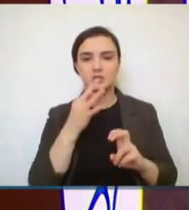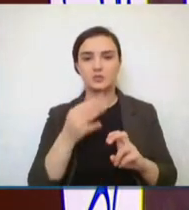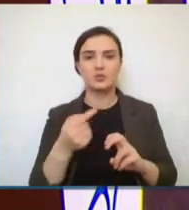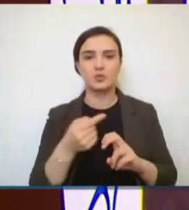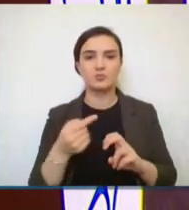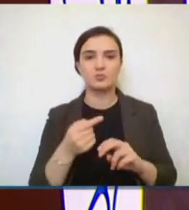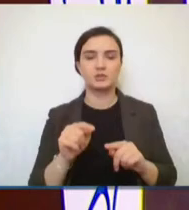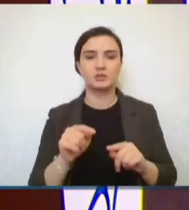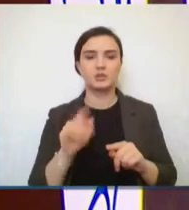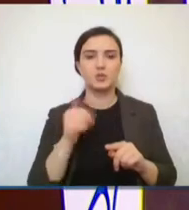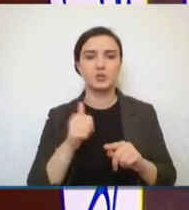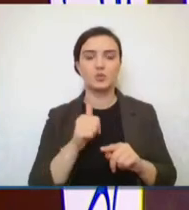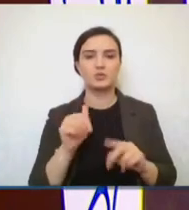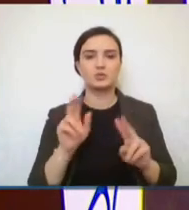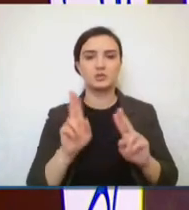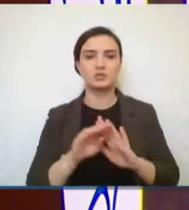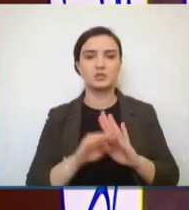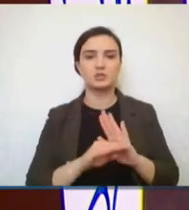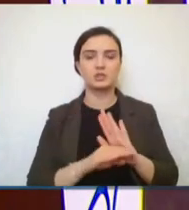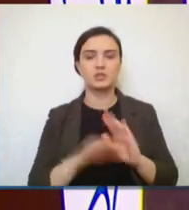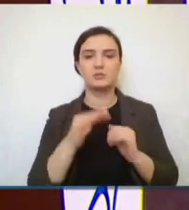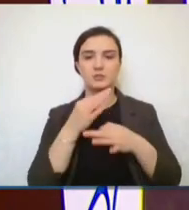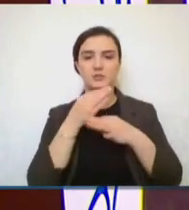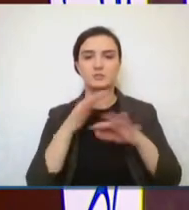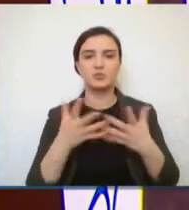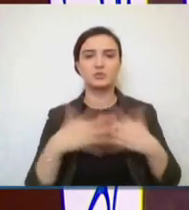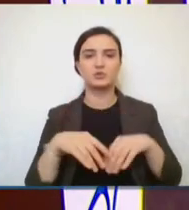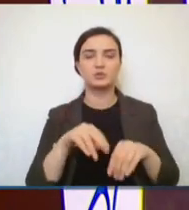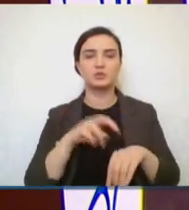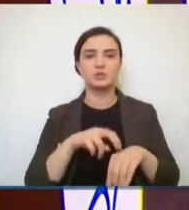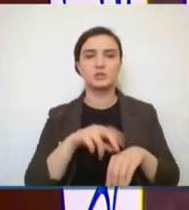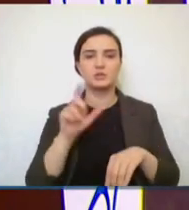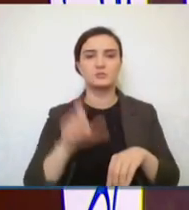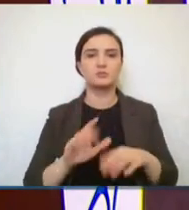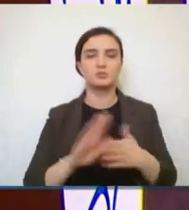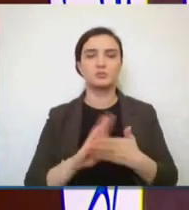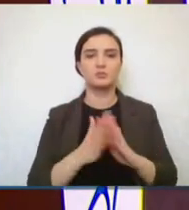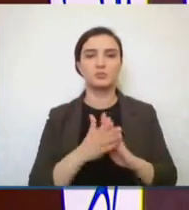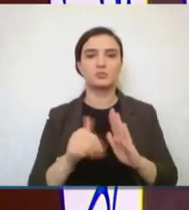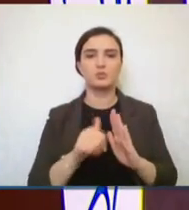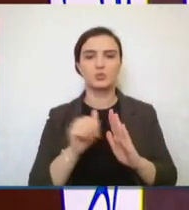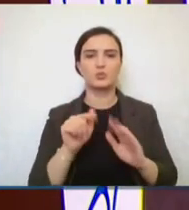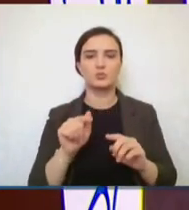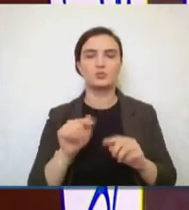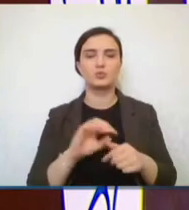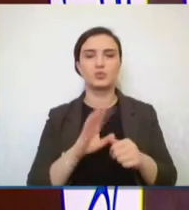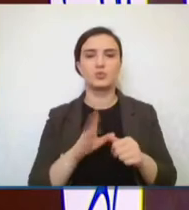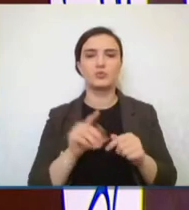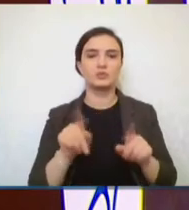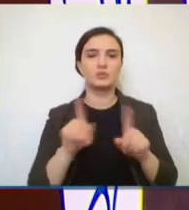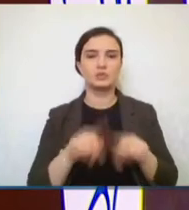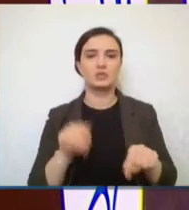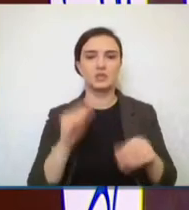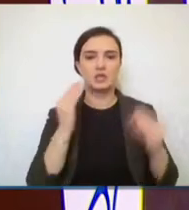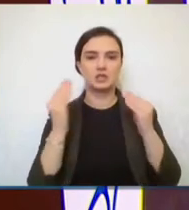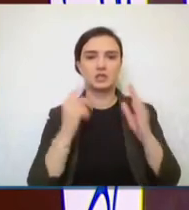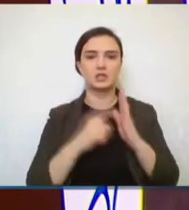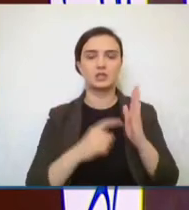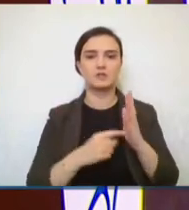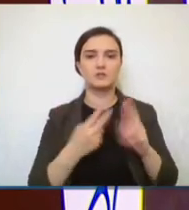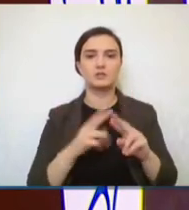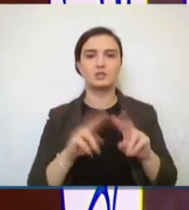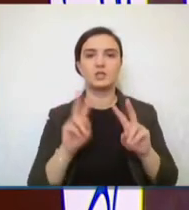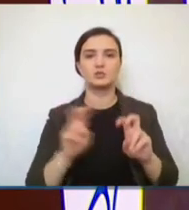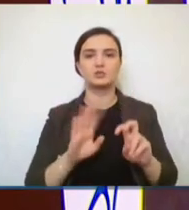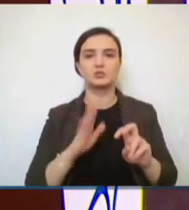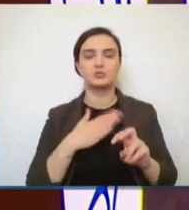როგორც წესი ნებისმიერი ოჯახის ექიმი მდგომარეობას როგორც პოტენციურ COVID-ს ისე განიხილავს. ეს არ ნიშნავს, რომ ჩვენ გეუბნებით,